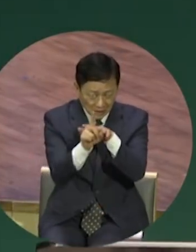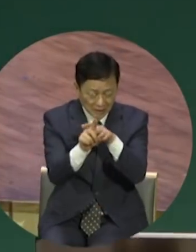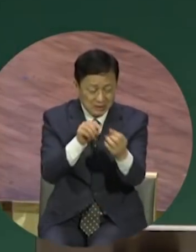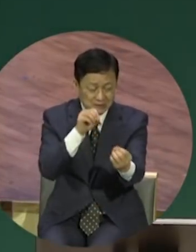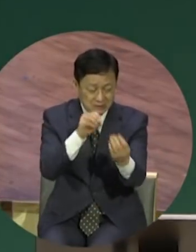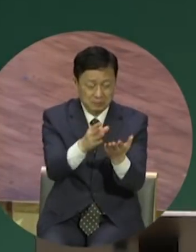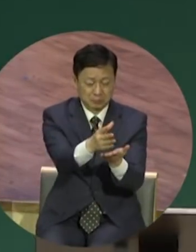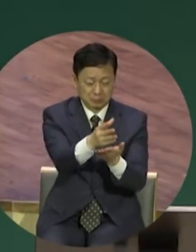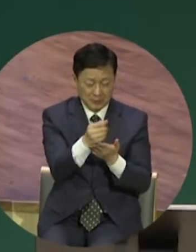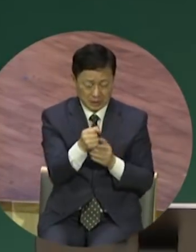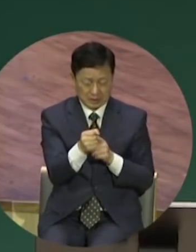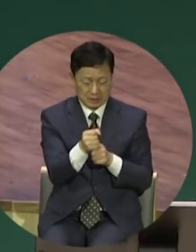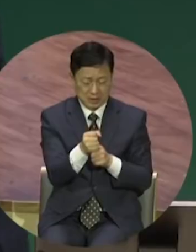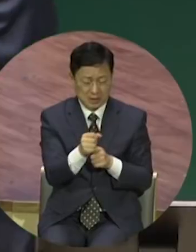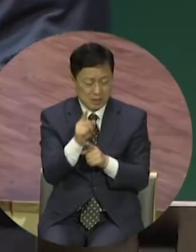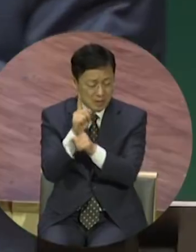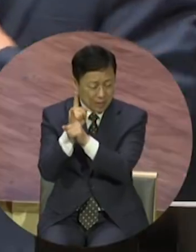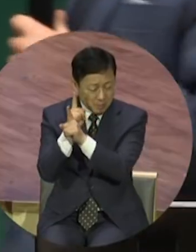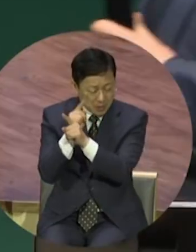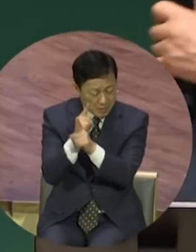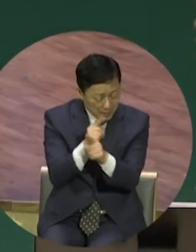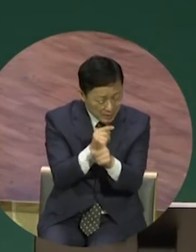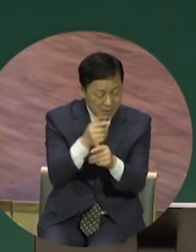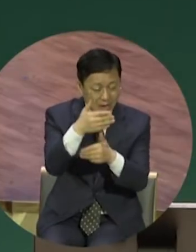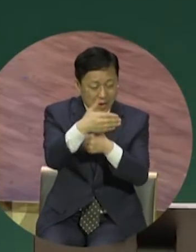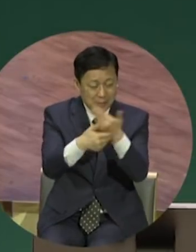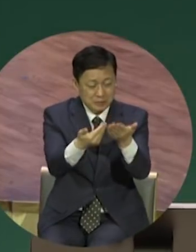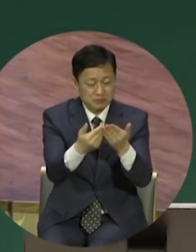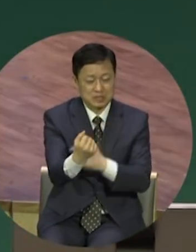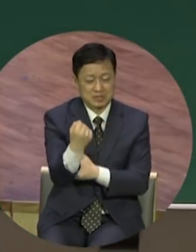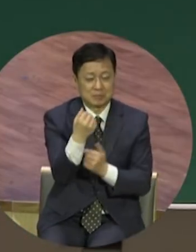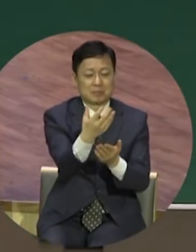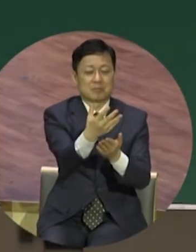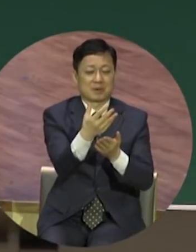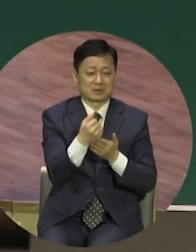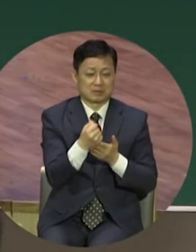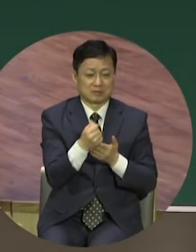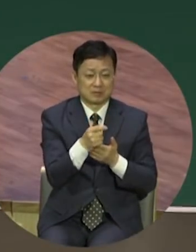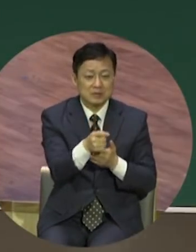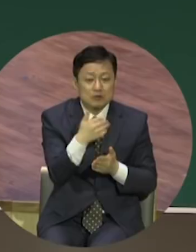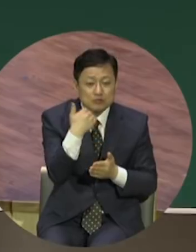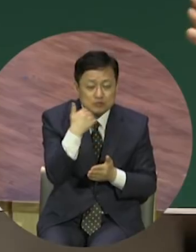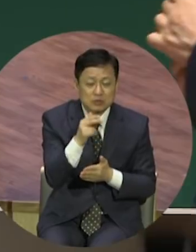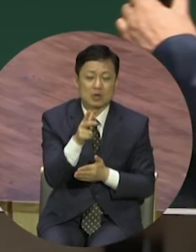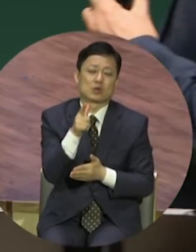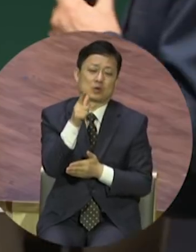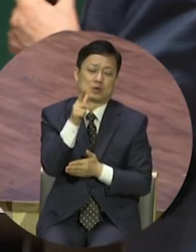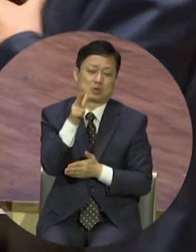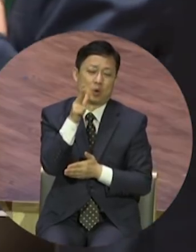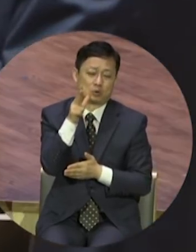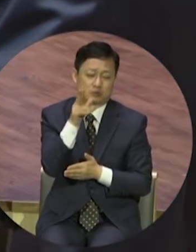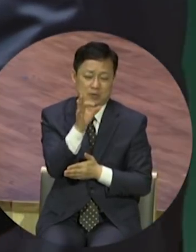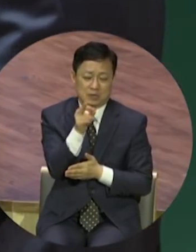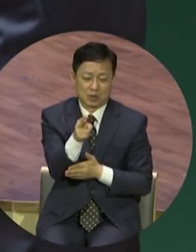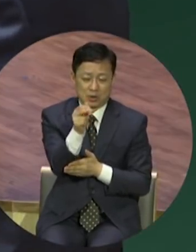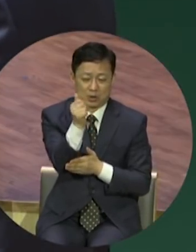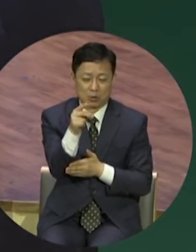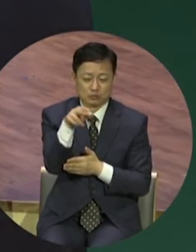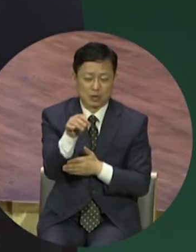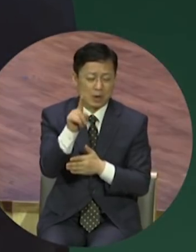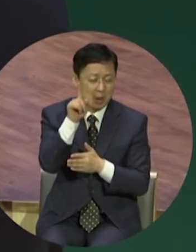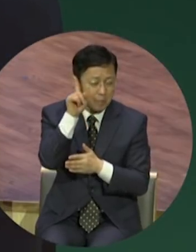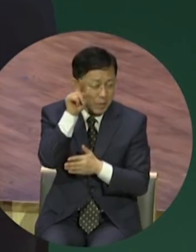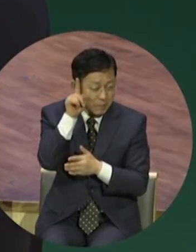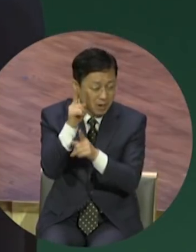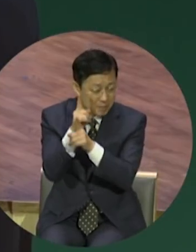평상시 때 힘을 가, 이게 요소입니다. You have received God's unprecedented answers already, and so you must enjoy this strength on a regular,